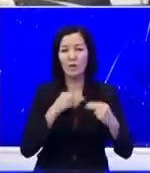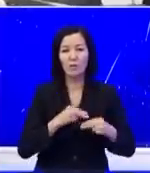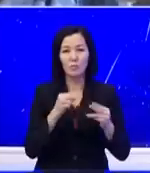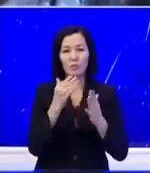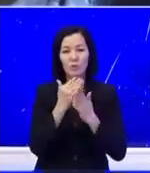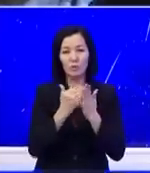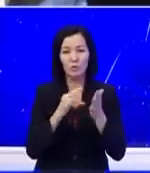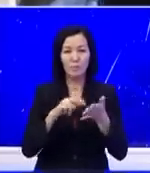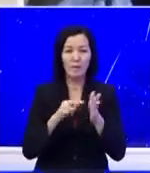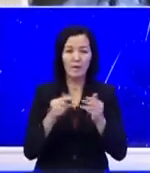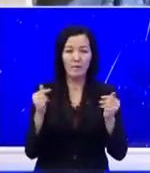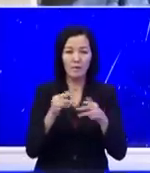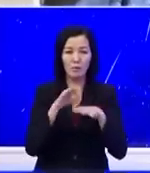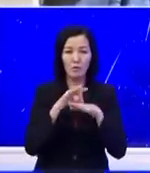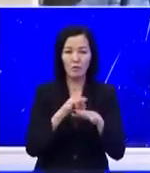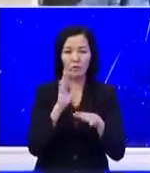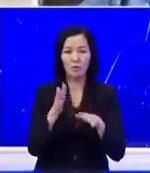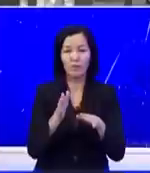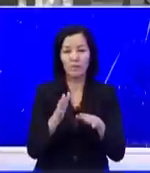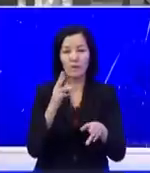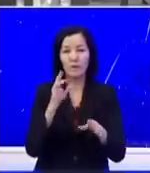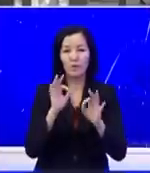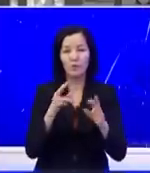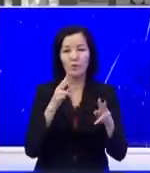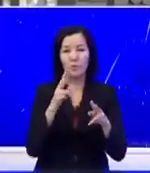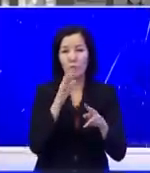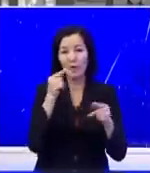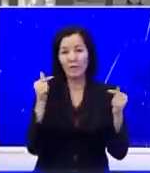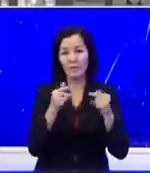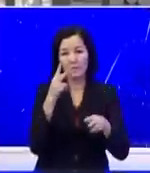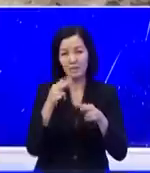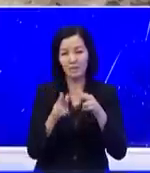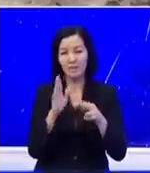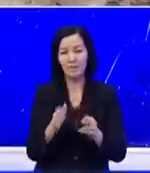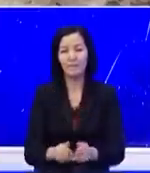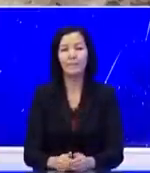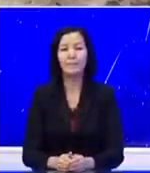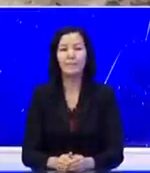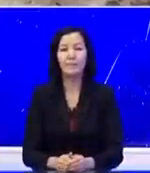кешікпеді. Межелі мерзімде соңына жетеді, дейді аудан жауаптылары. Бұл жерде